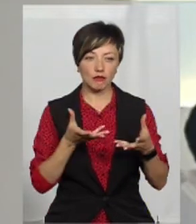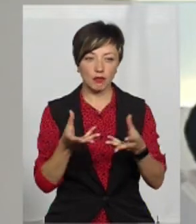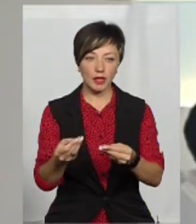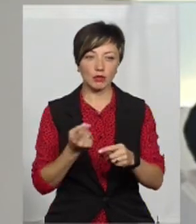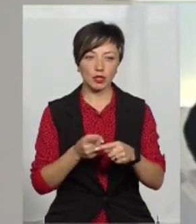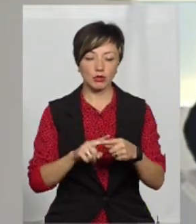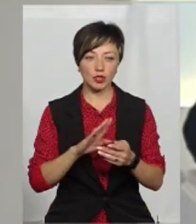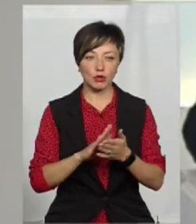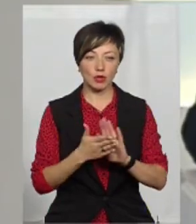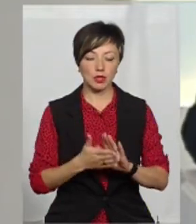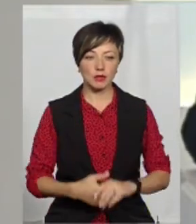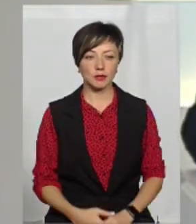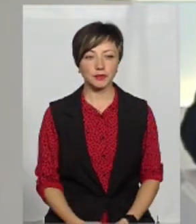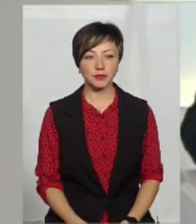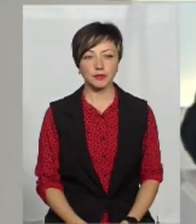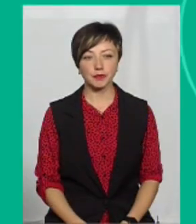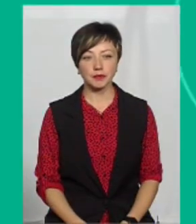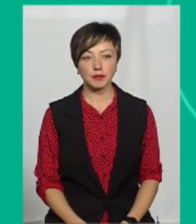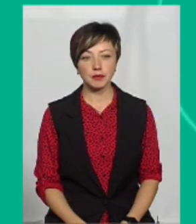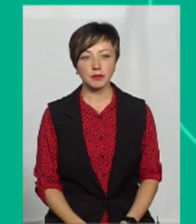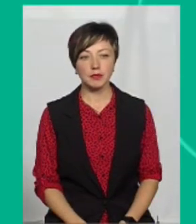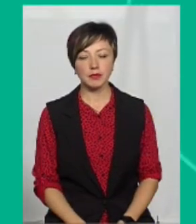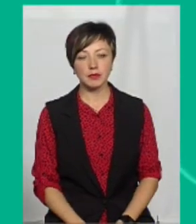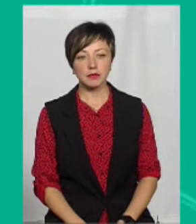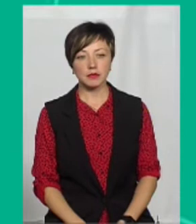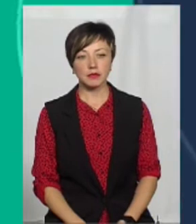на цю ситуацію. Дивимось.